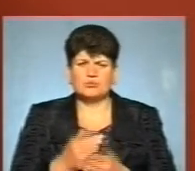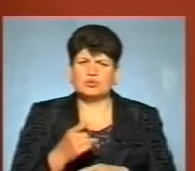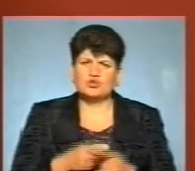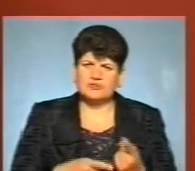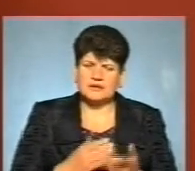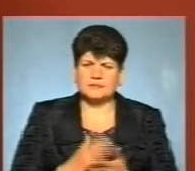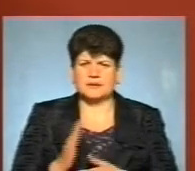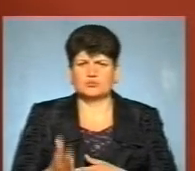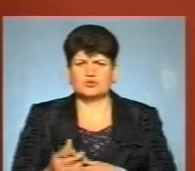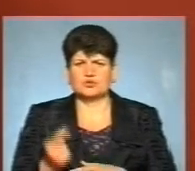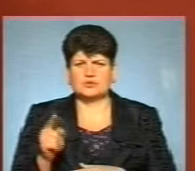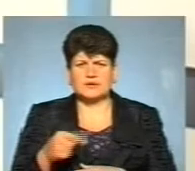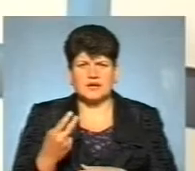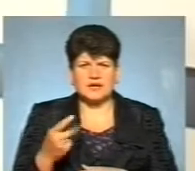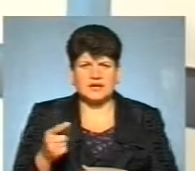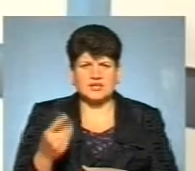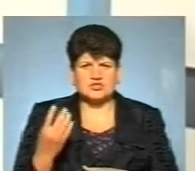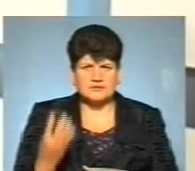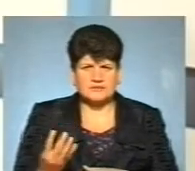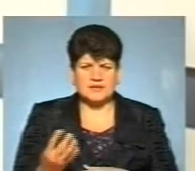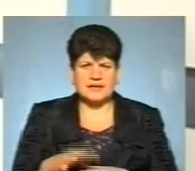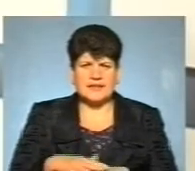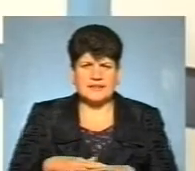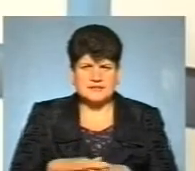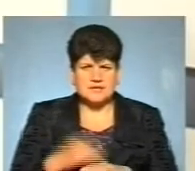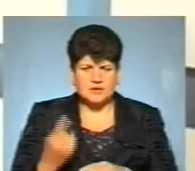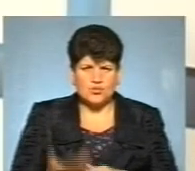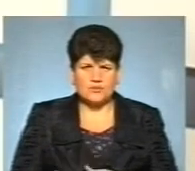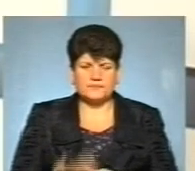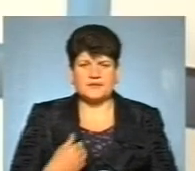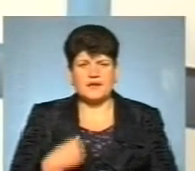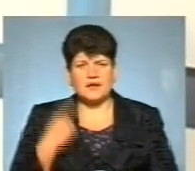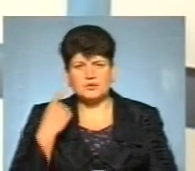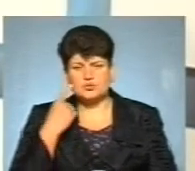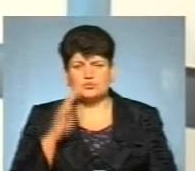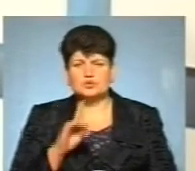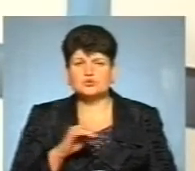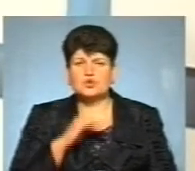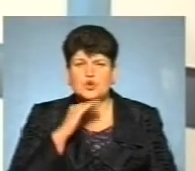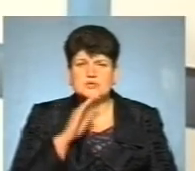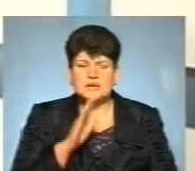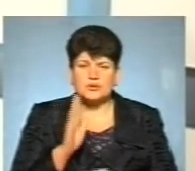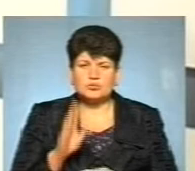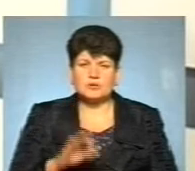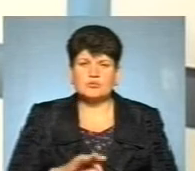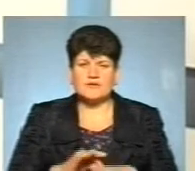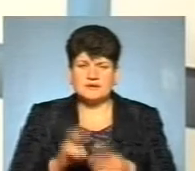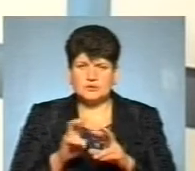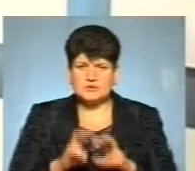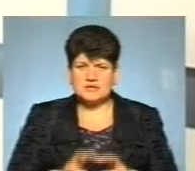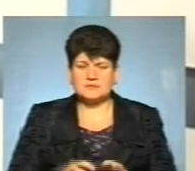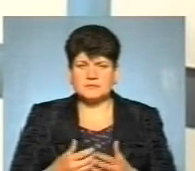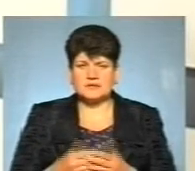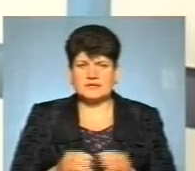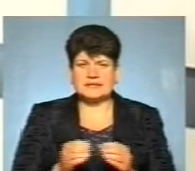чи четвертина населення області? Ні, я думаю, що достатньо буде провести дослідження десь в